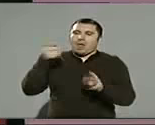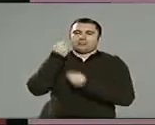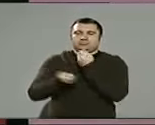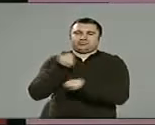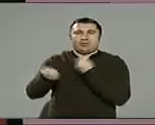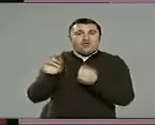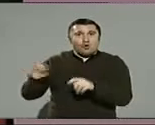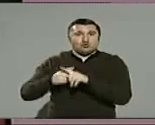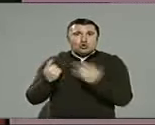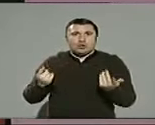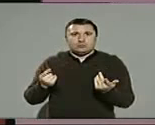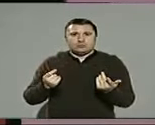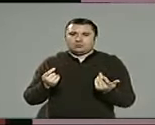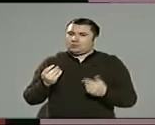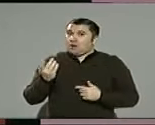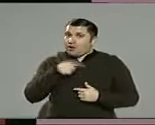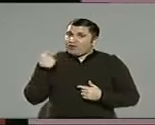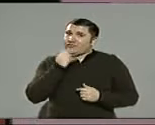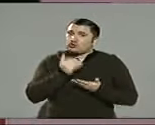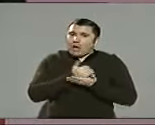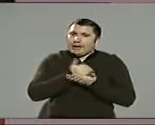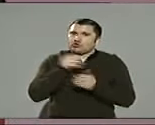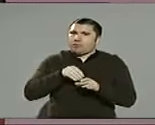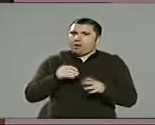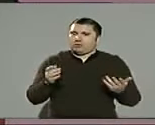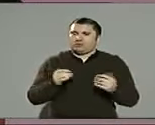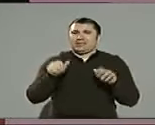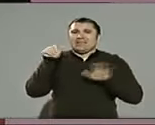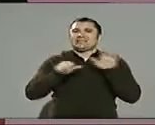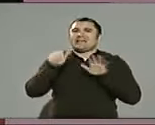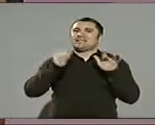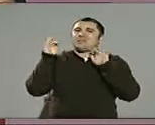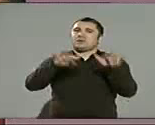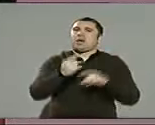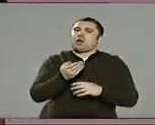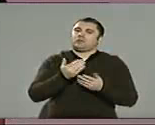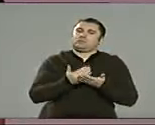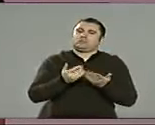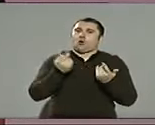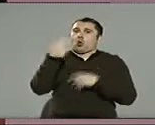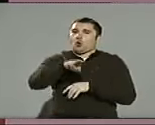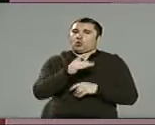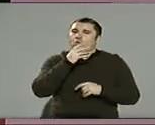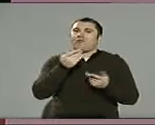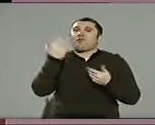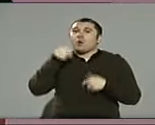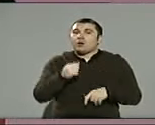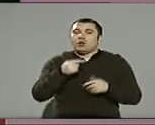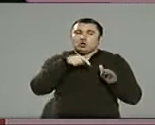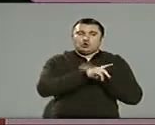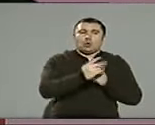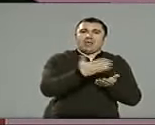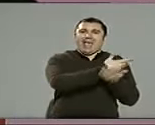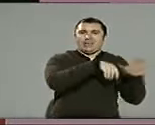weniger. Wir wollen einsparen. 16 Milliarden Euro wollen wir aus Einsparungen erwirtschaften. Und das